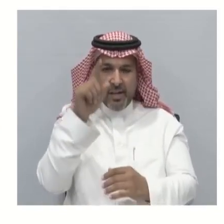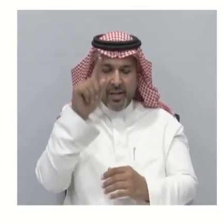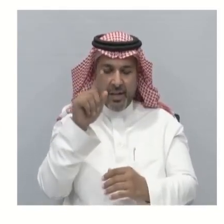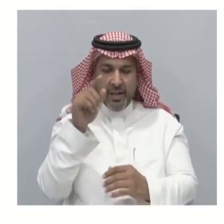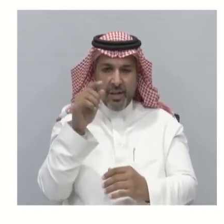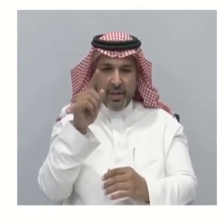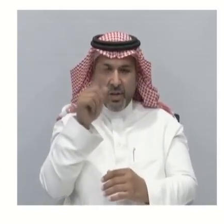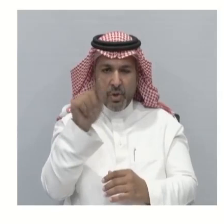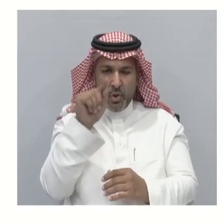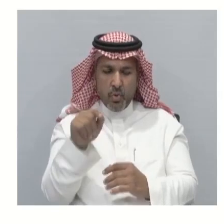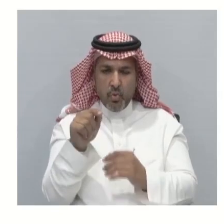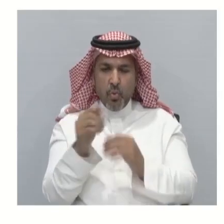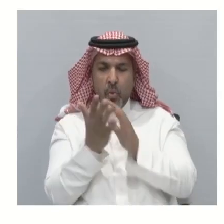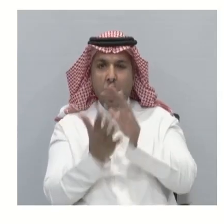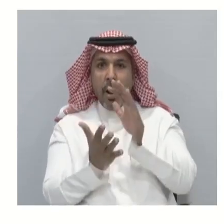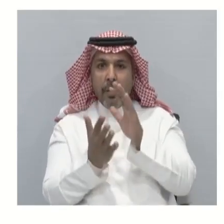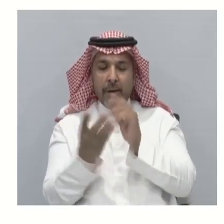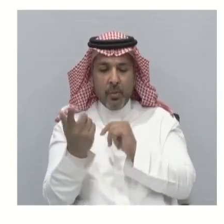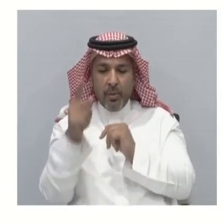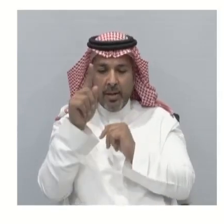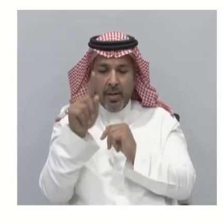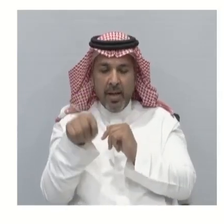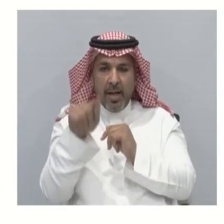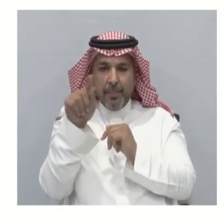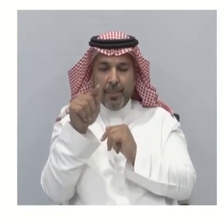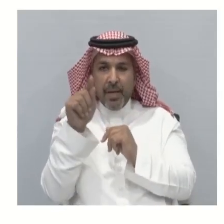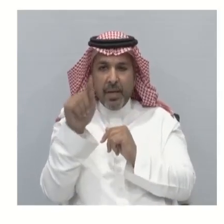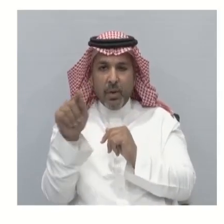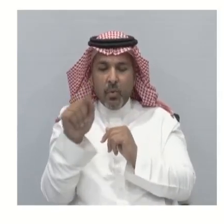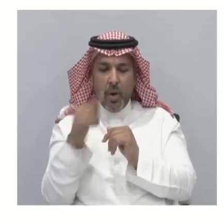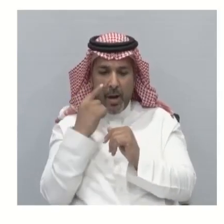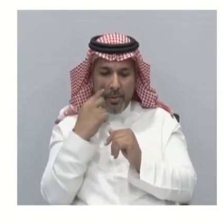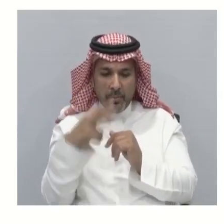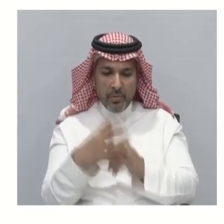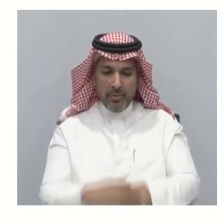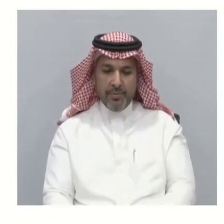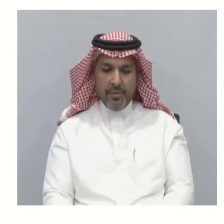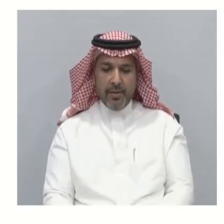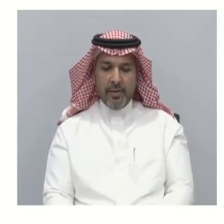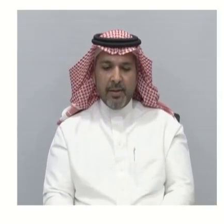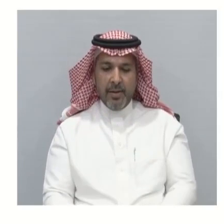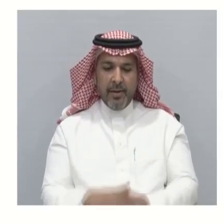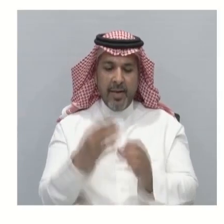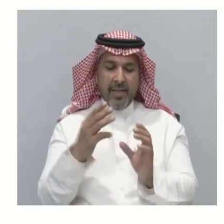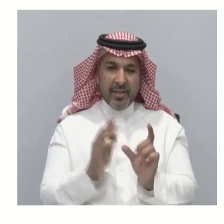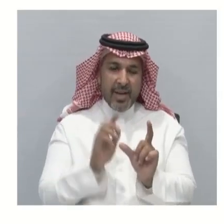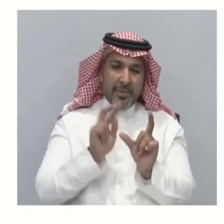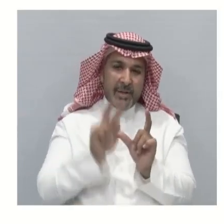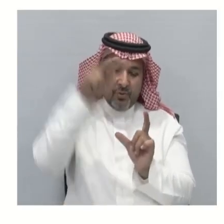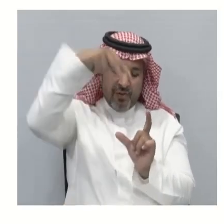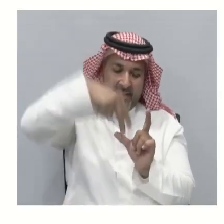كي هذه هي الار كيو تقابل زاويه قدرها 30